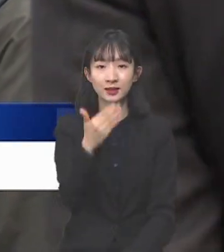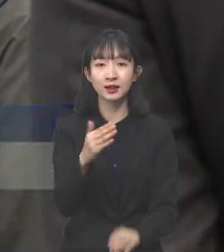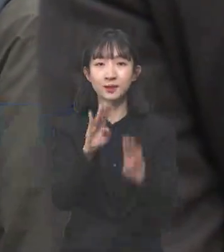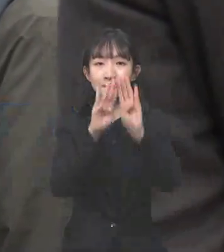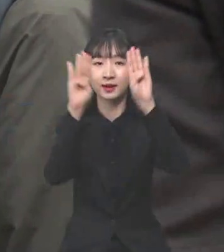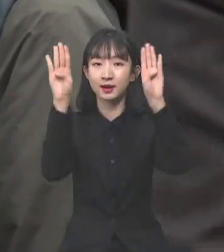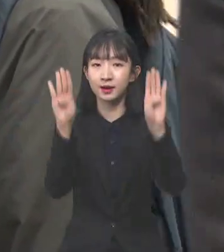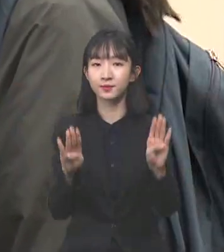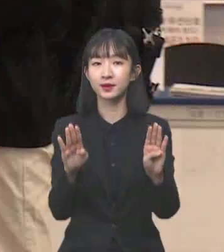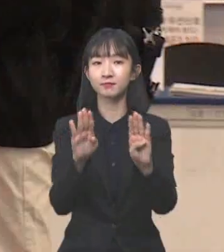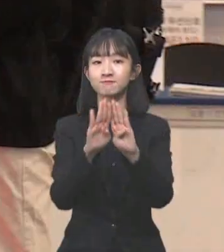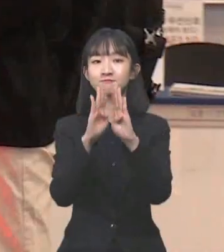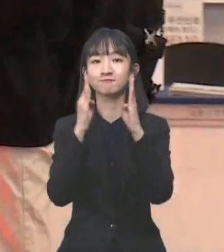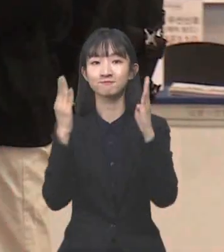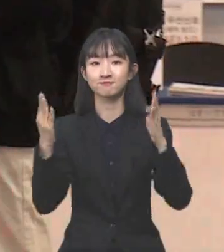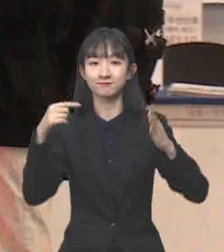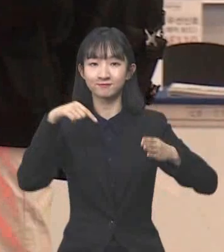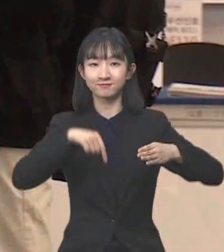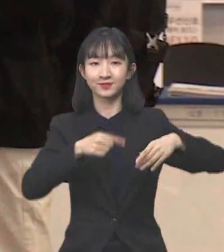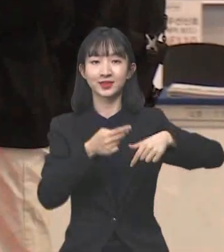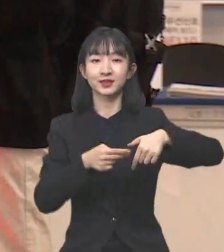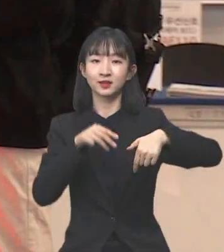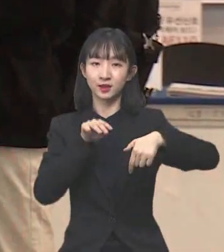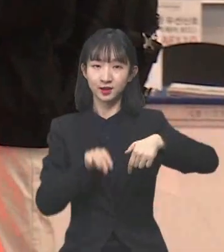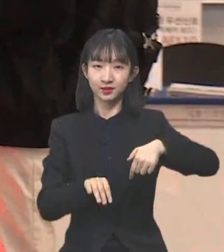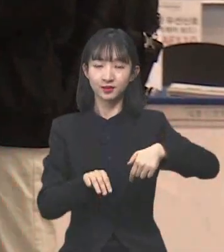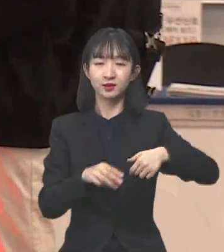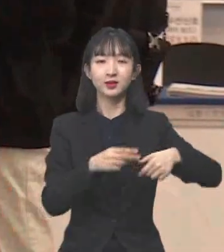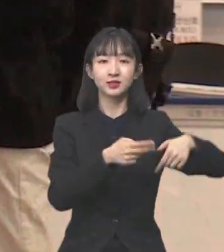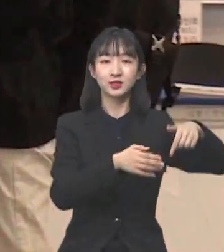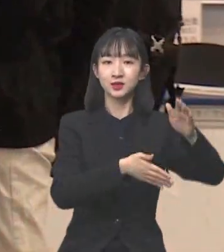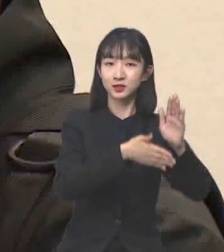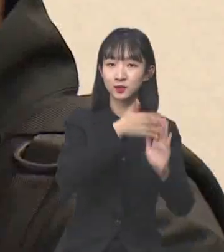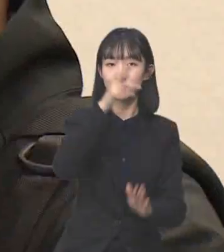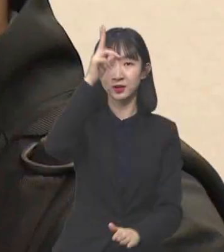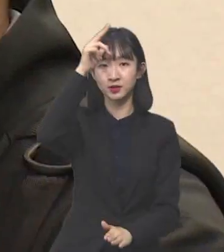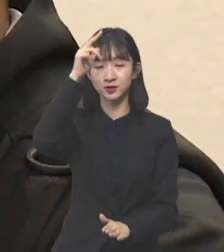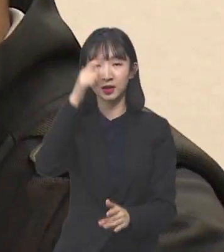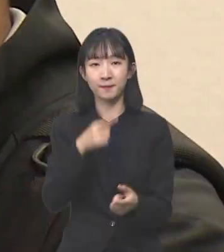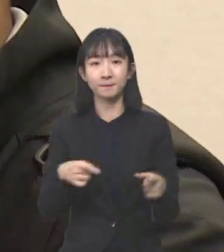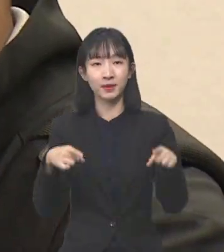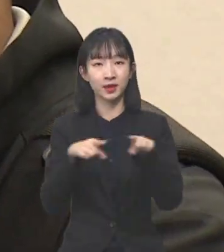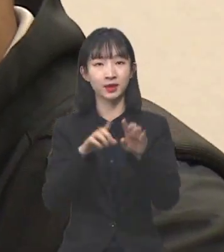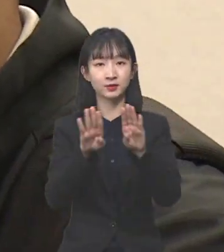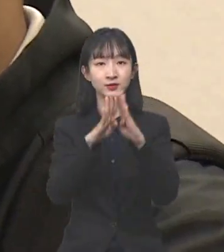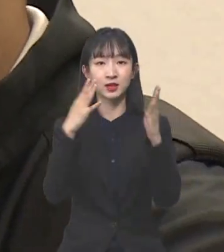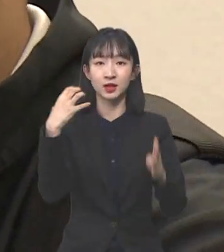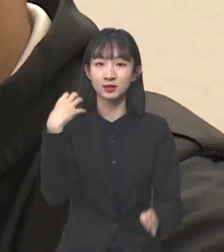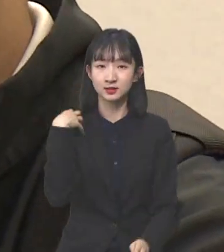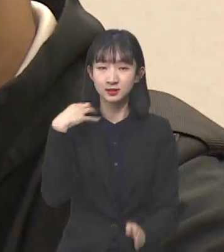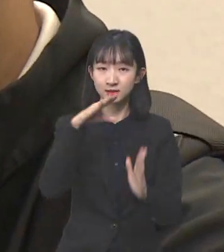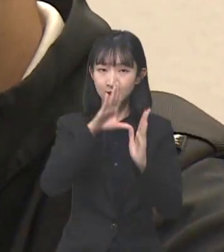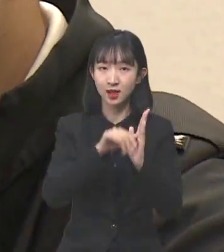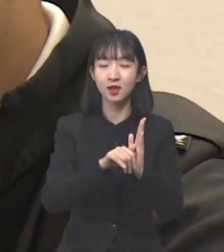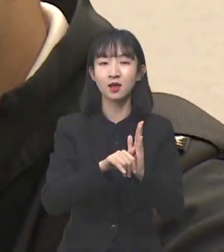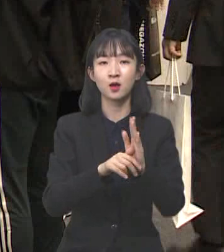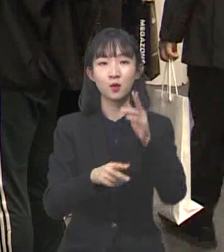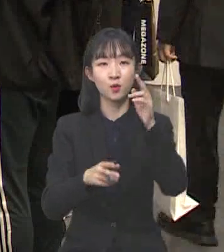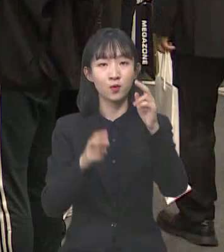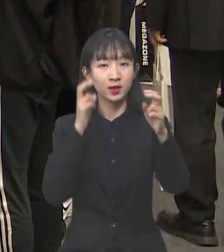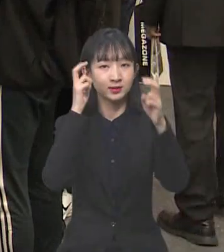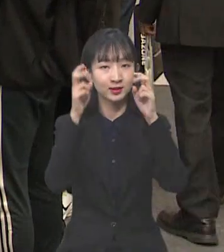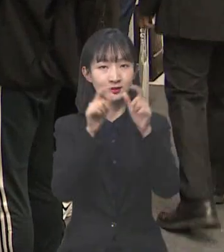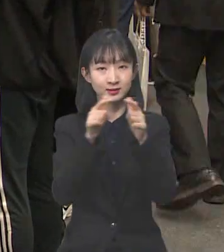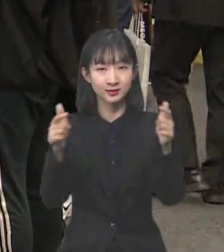열렸습니다 인천시와 경찰청의 공동 주최한 박람회에는 굉 나은게 기업과 기관에서 400